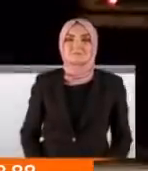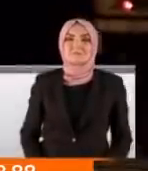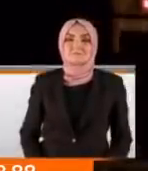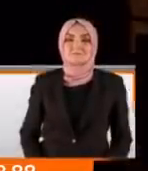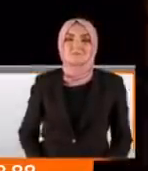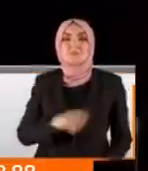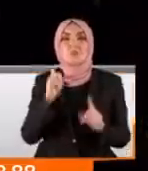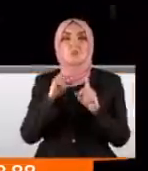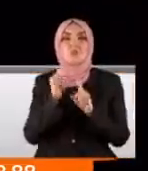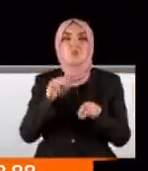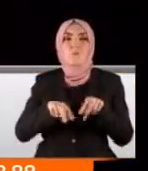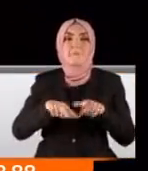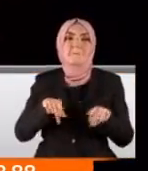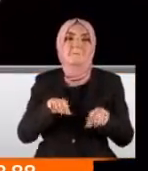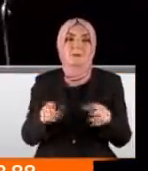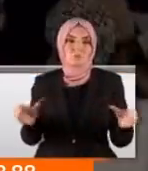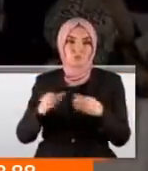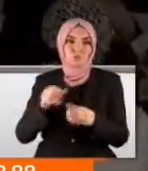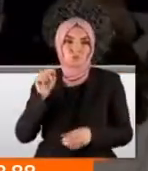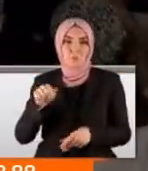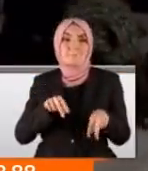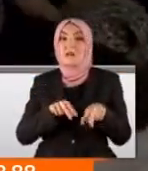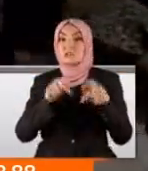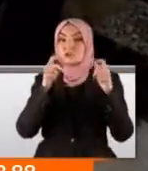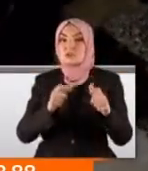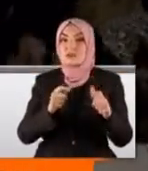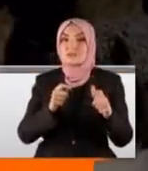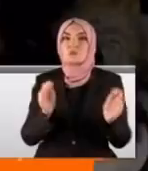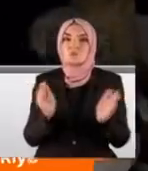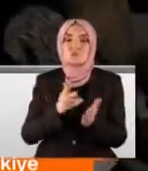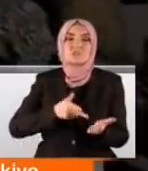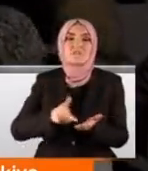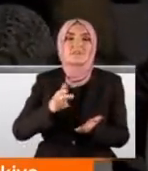Duman grubu da Maçka Küçük Çiftlik Park'ta sahne aldı.